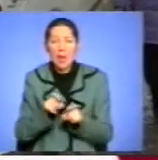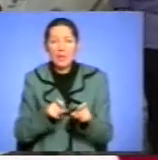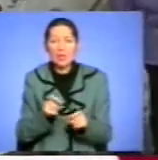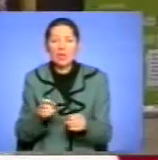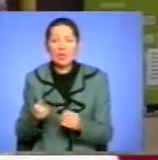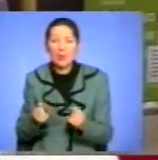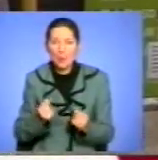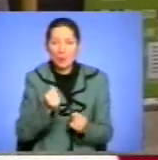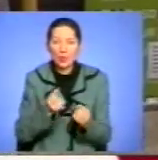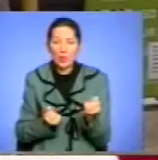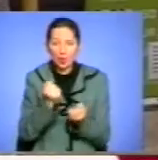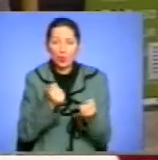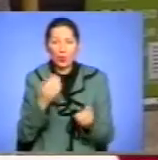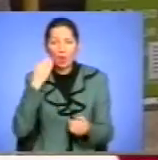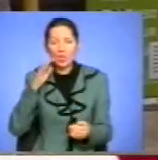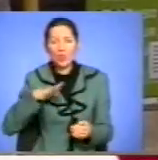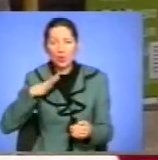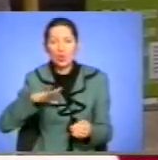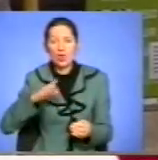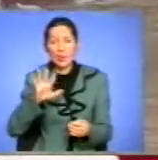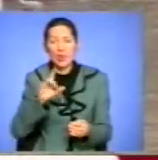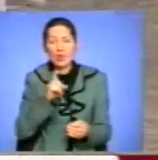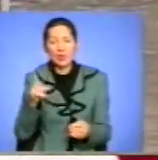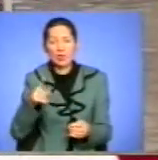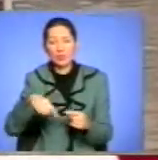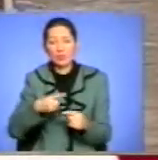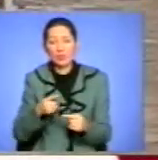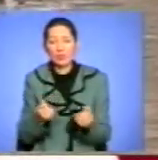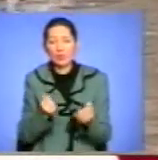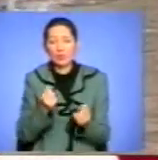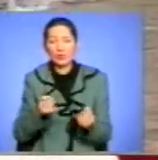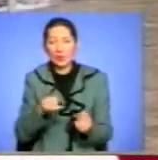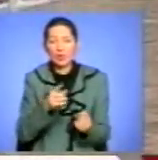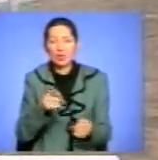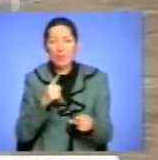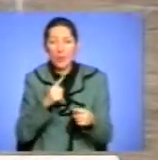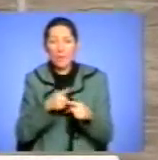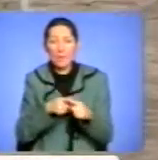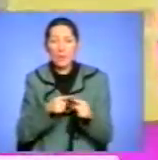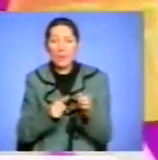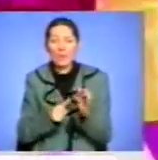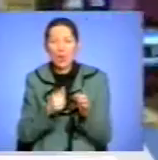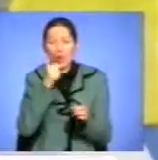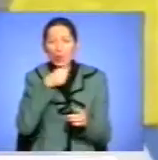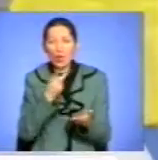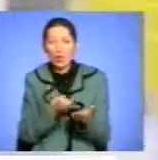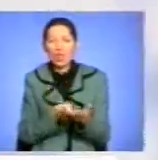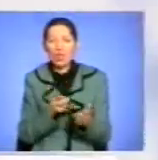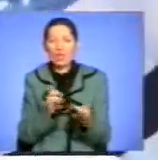транспорт. Ліпше почекати 5 хвилин наступну маршрутку, ніж перебути півроку одужання на лікарняному ліжку.